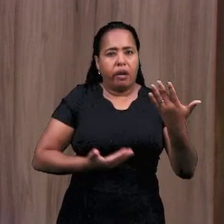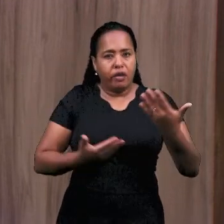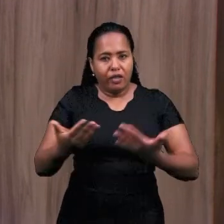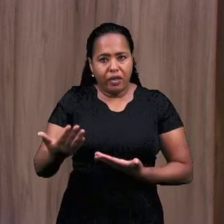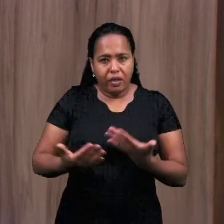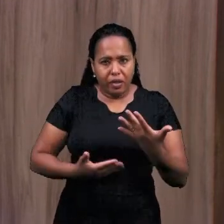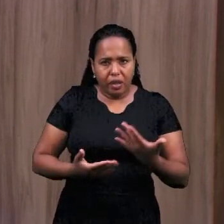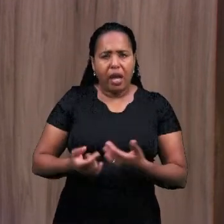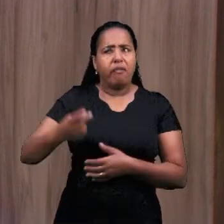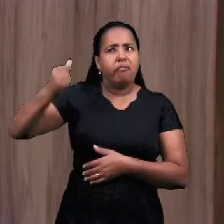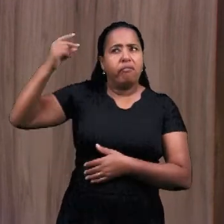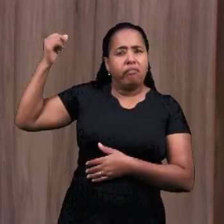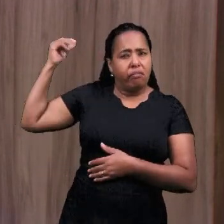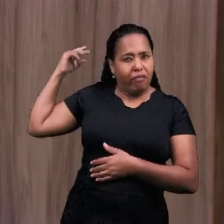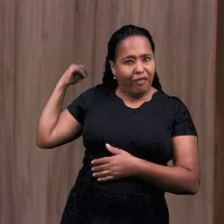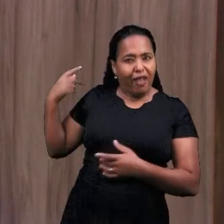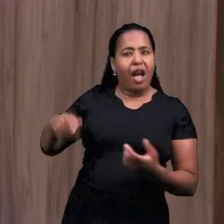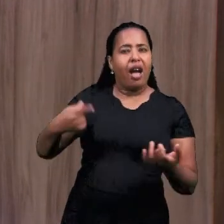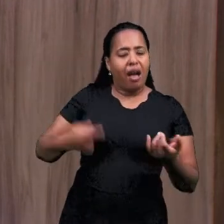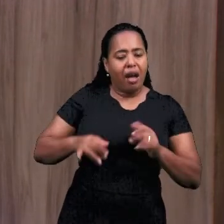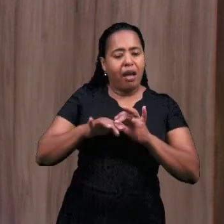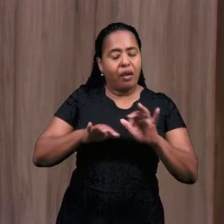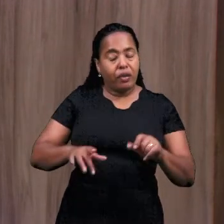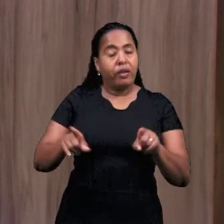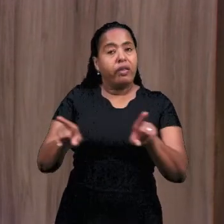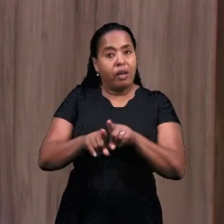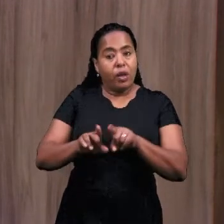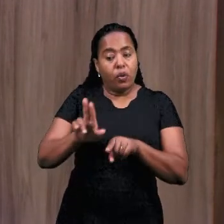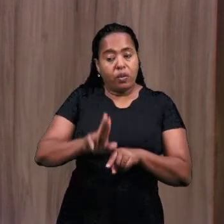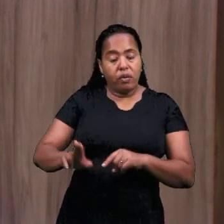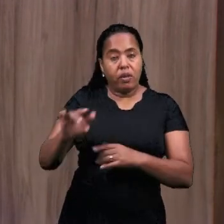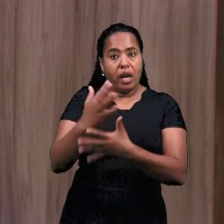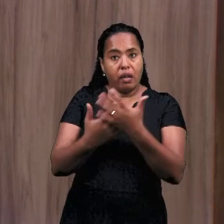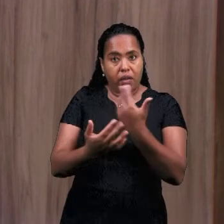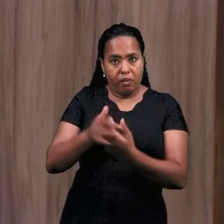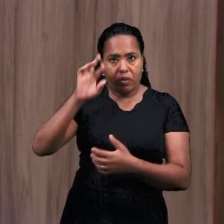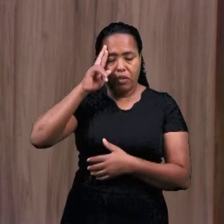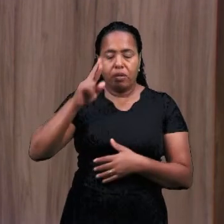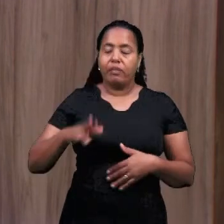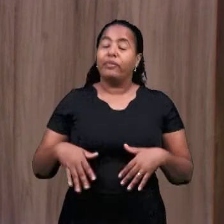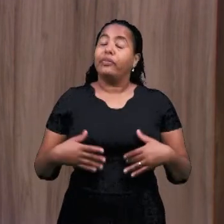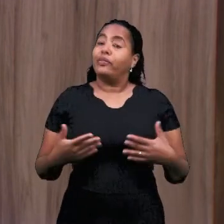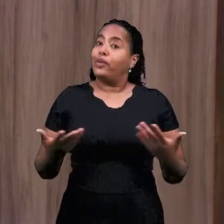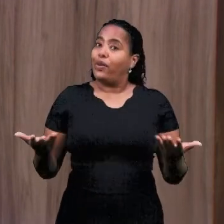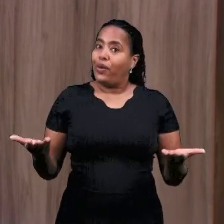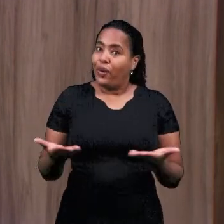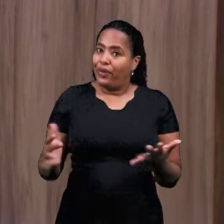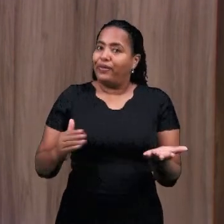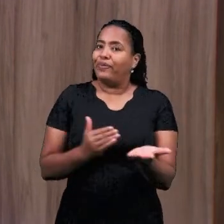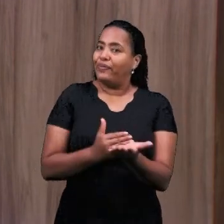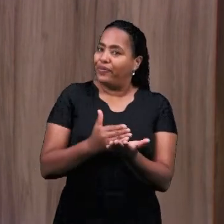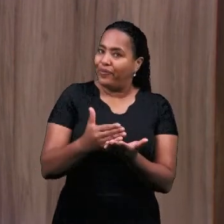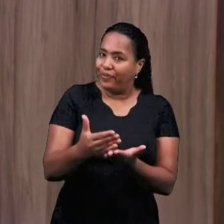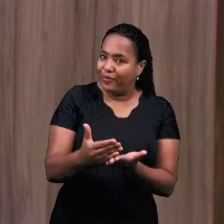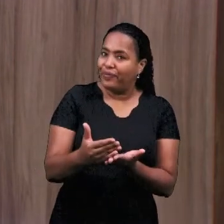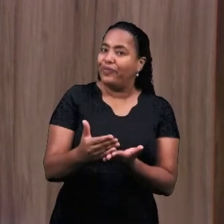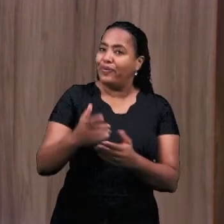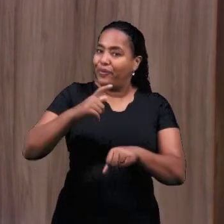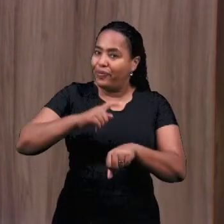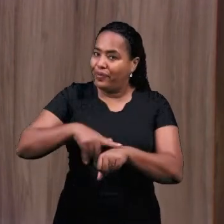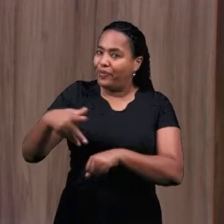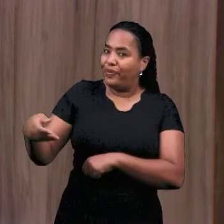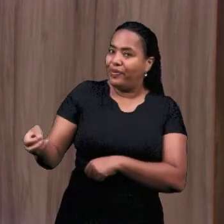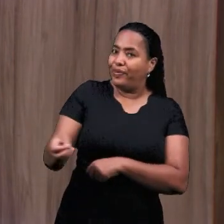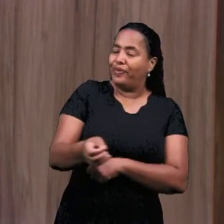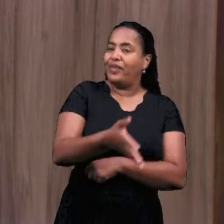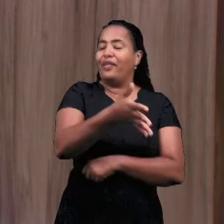été instrumentistes et instruments de l'aimant du Seigneur. Alors, aujourd'hui, nous allons commencer ce nouveau moment